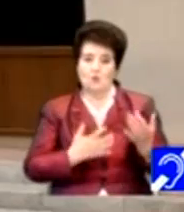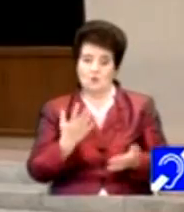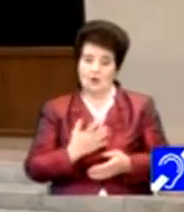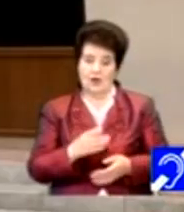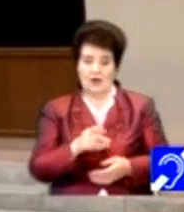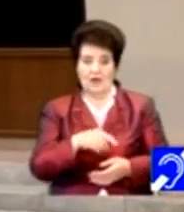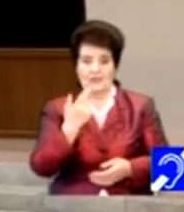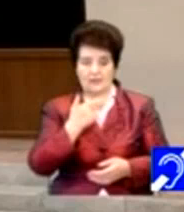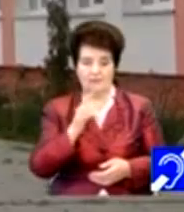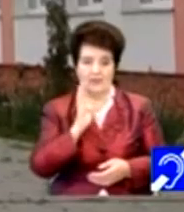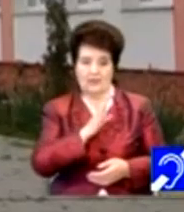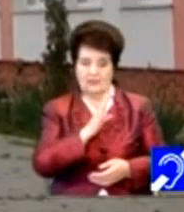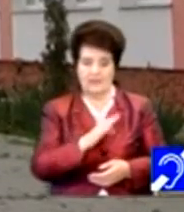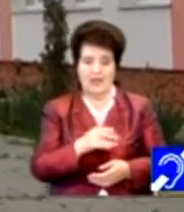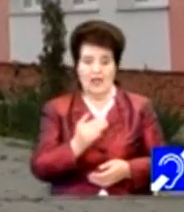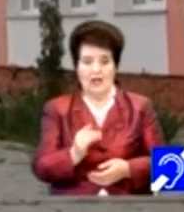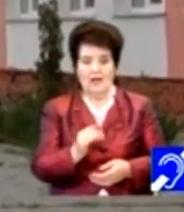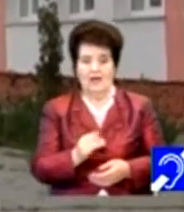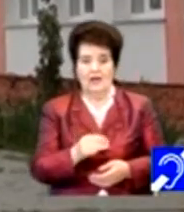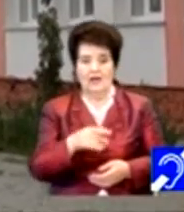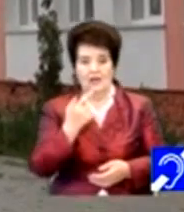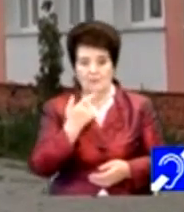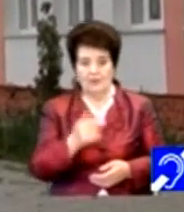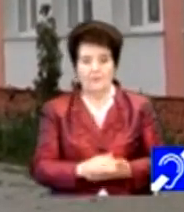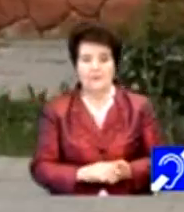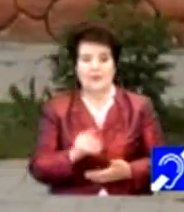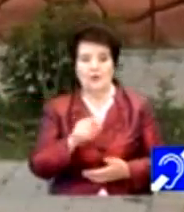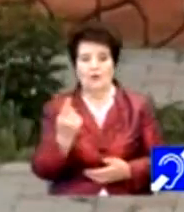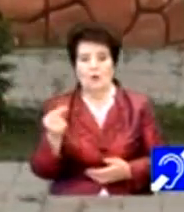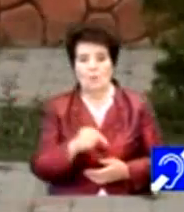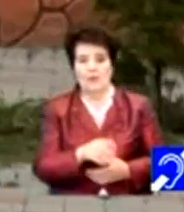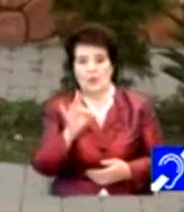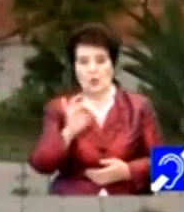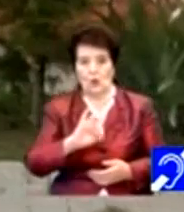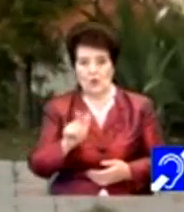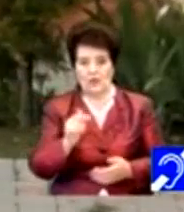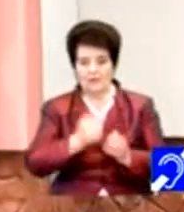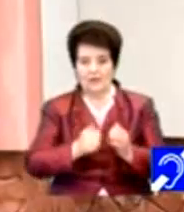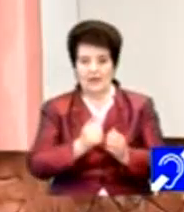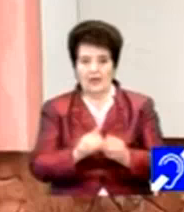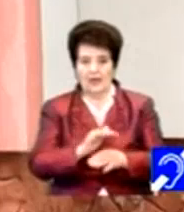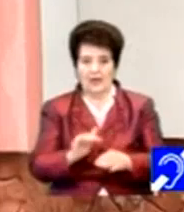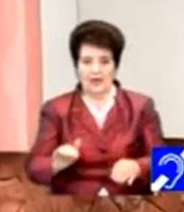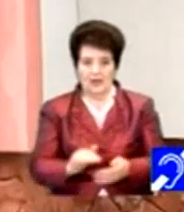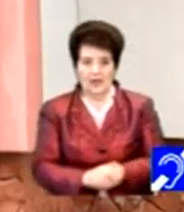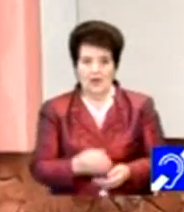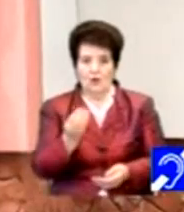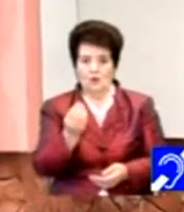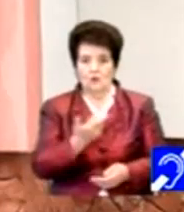învețe în limba maternă, statul român le-a oferit și o bursă unică în valoare de 1000 de roni pentru fiecare elev. Este o sumă